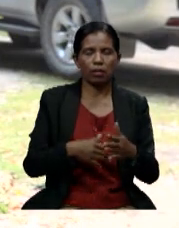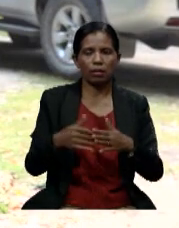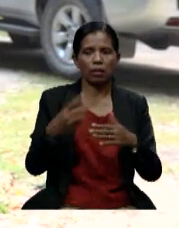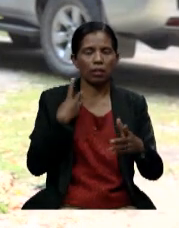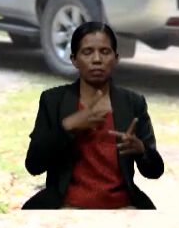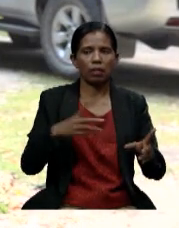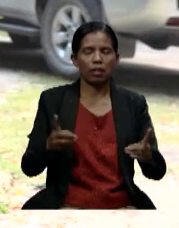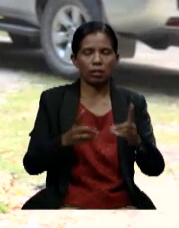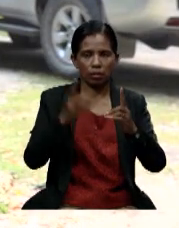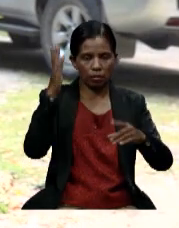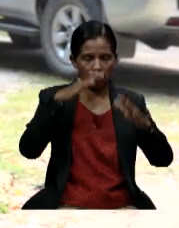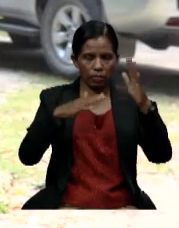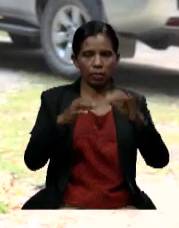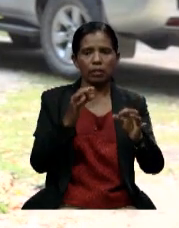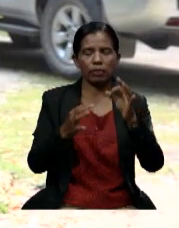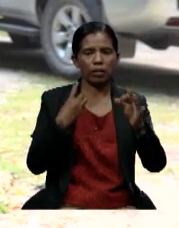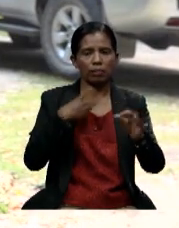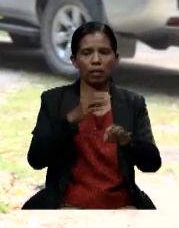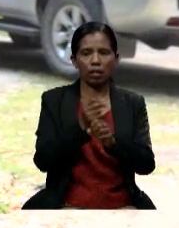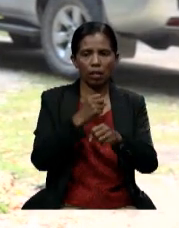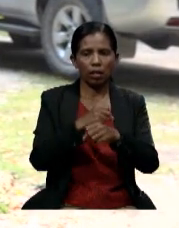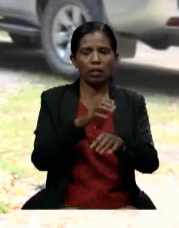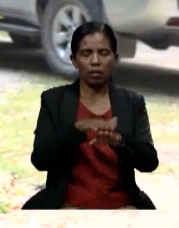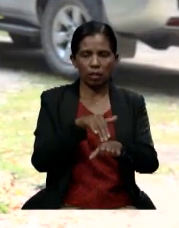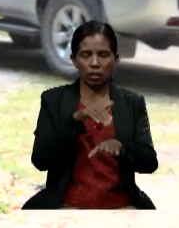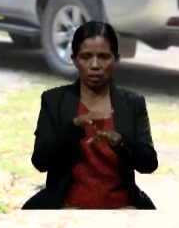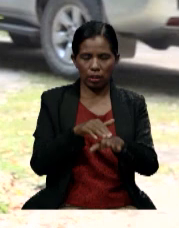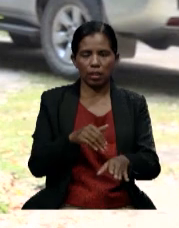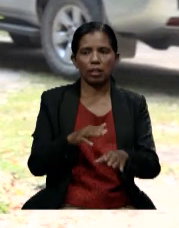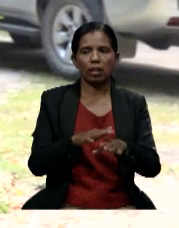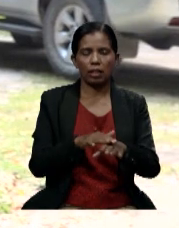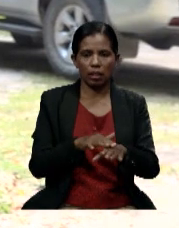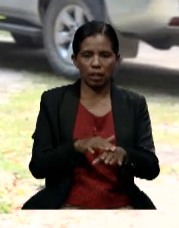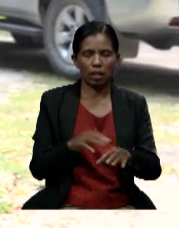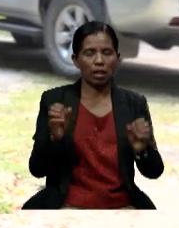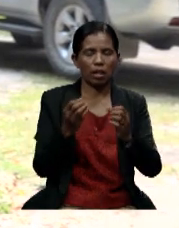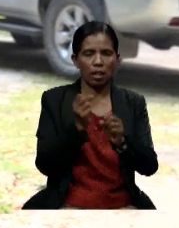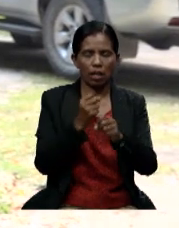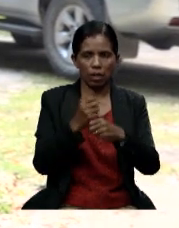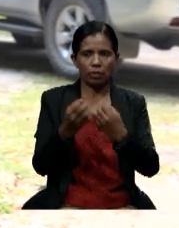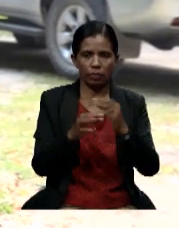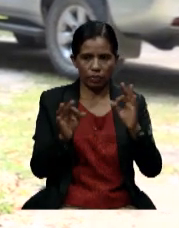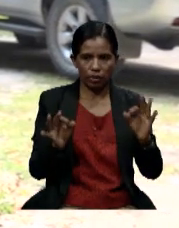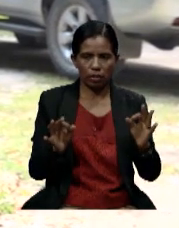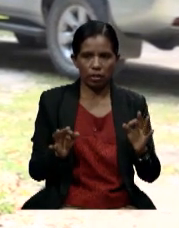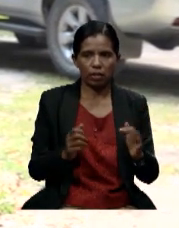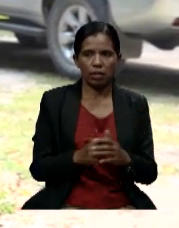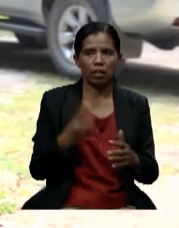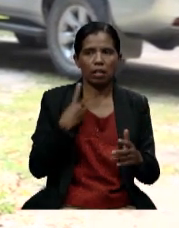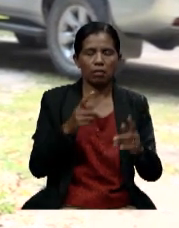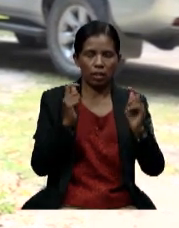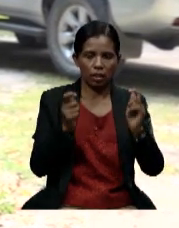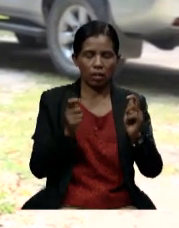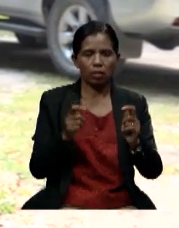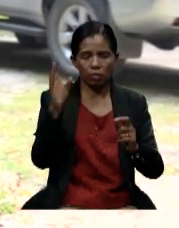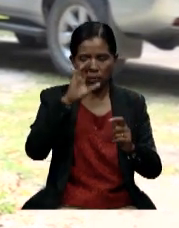suru problema mas ke ami halon ini kla la hal hutu dala ida tempo mas ami think share